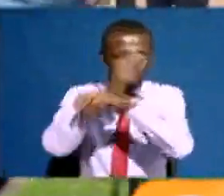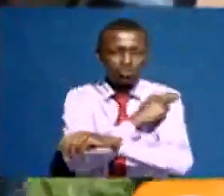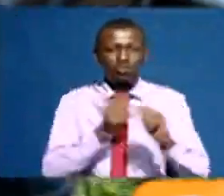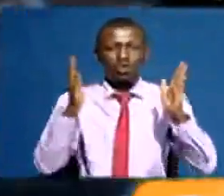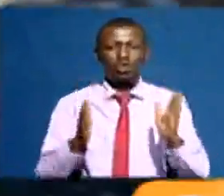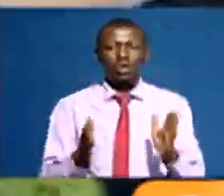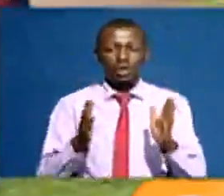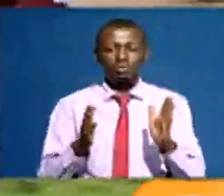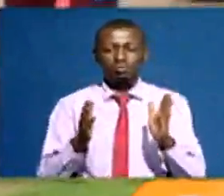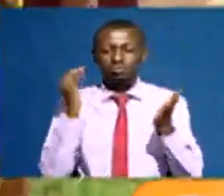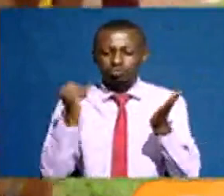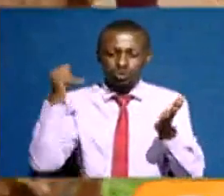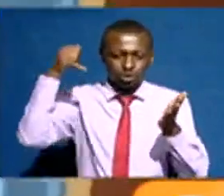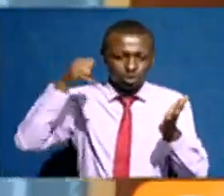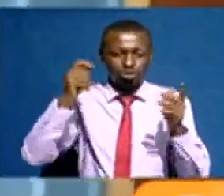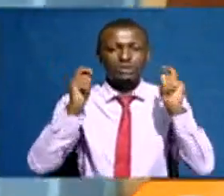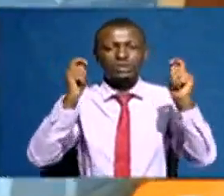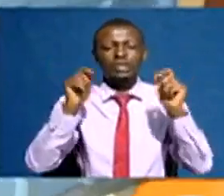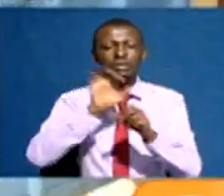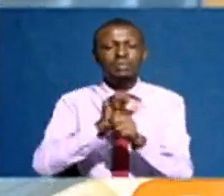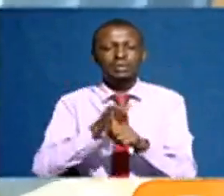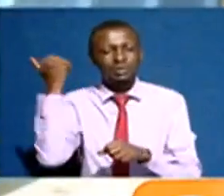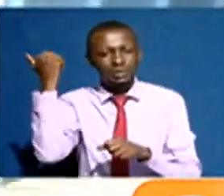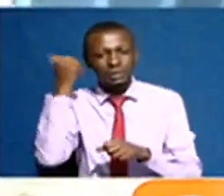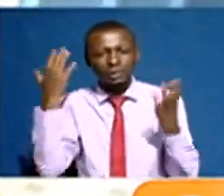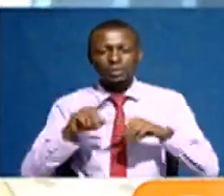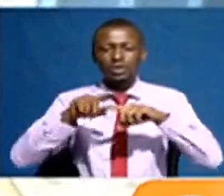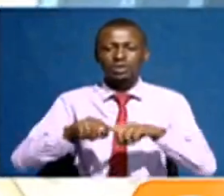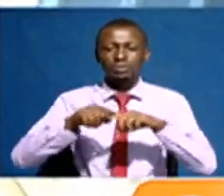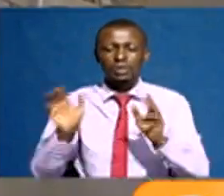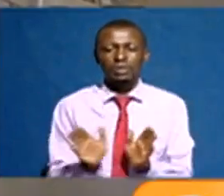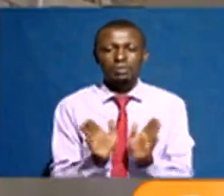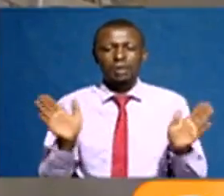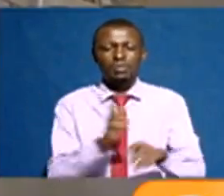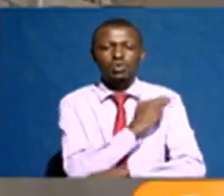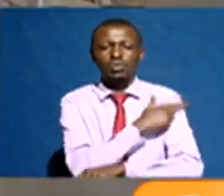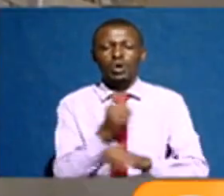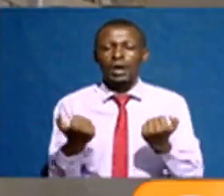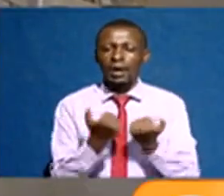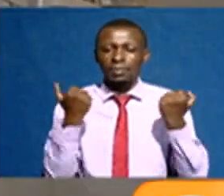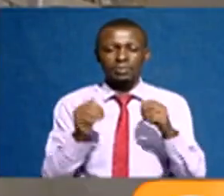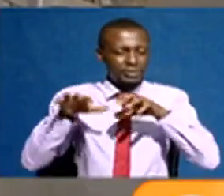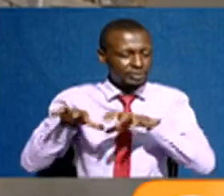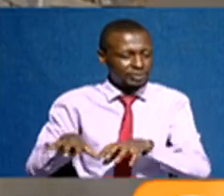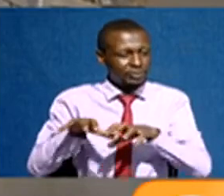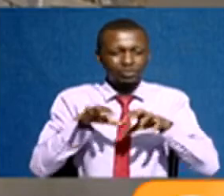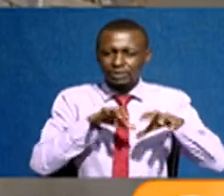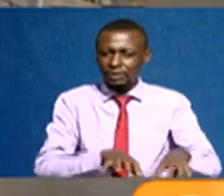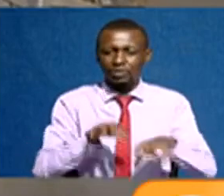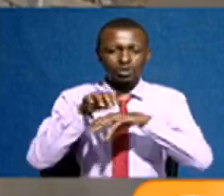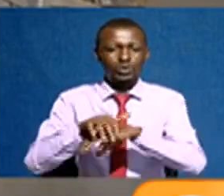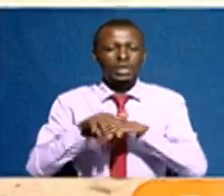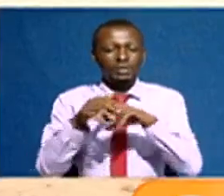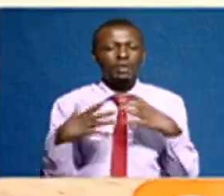momo ambo umea maelf ya wagon wana tegea hospitali za umma waka kutaa huduma za